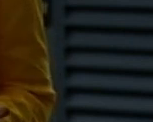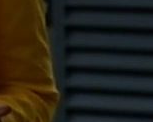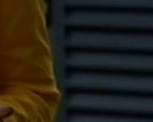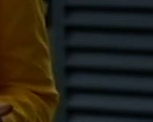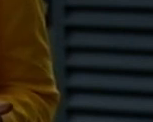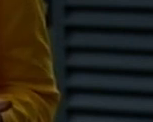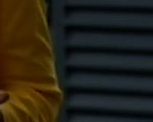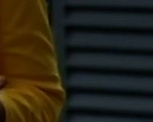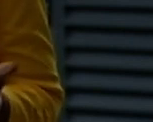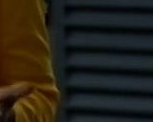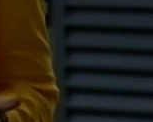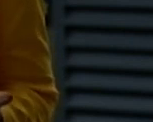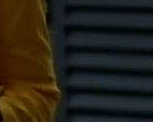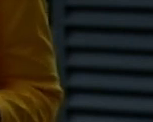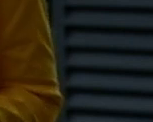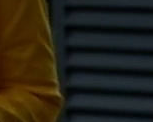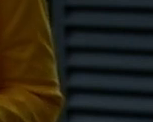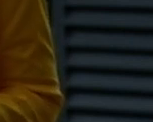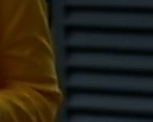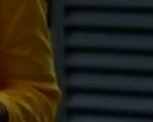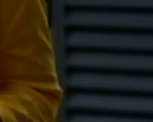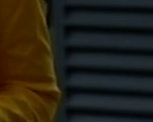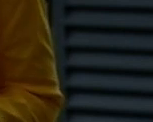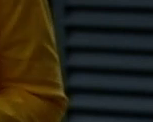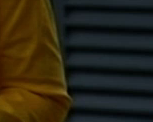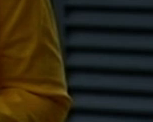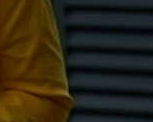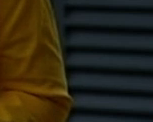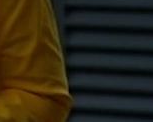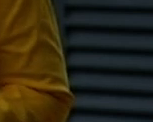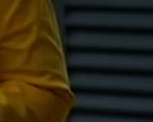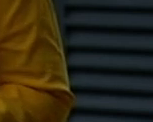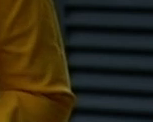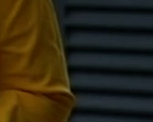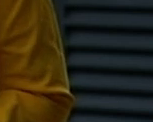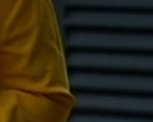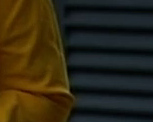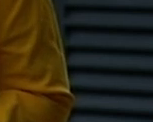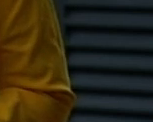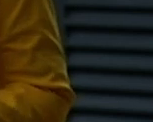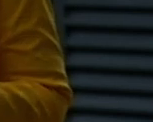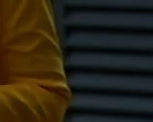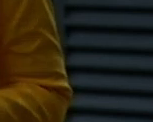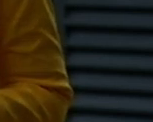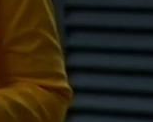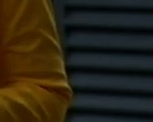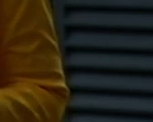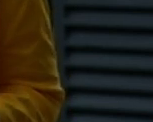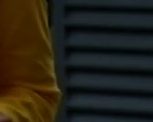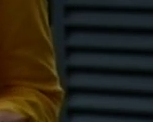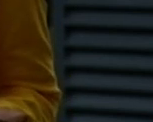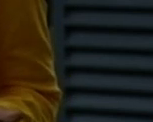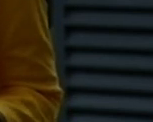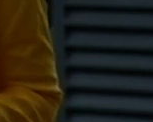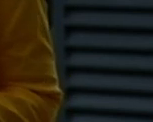la République, des bureaux. Comment, pourquoi vous construisez des bureaux pour le chef de l'État ici? Ce n'est pas